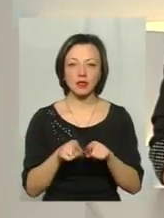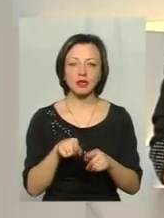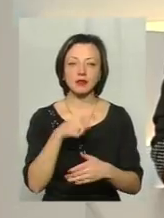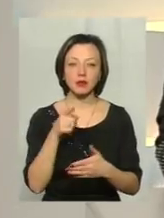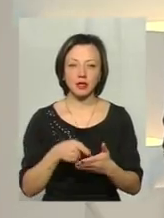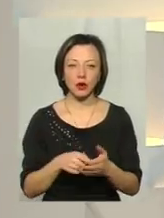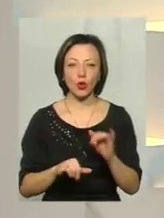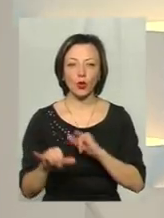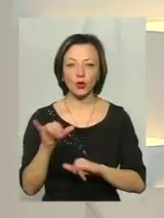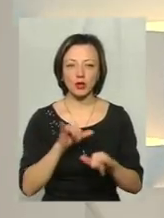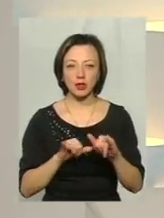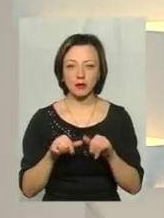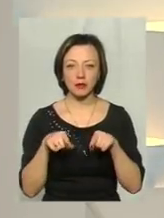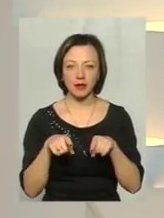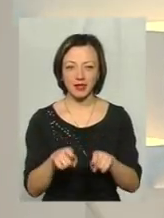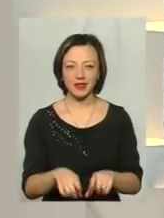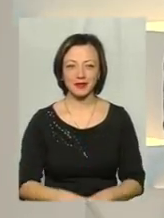запитати, куди бігти.